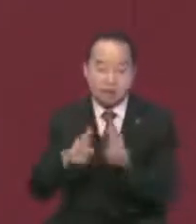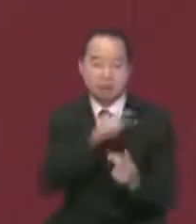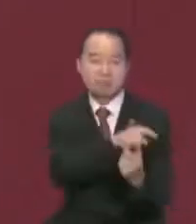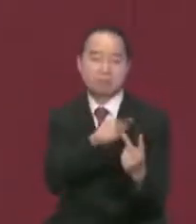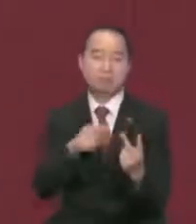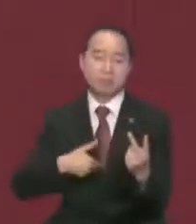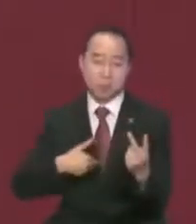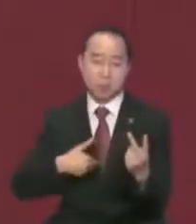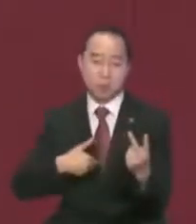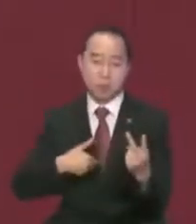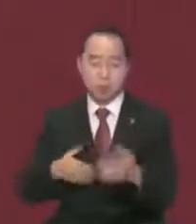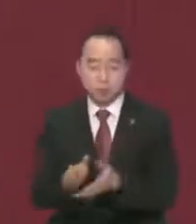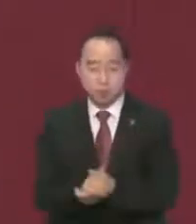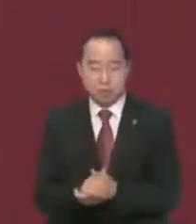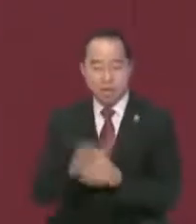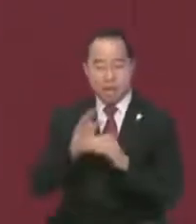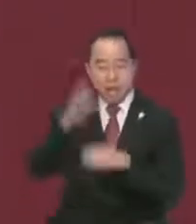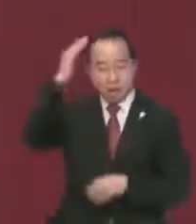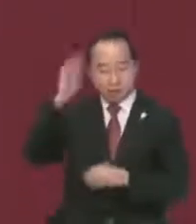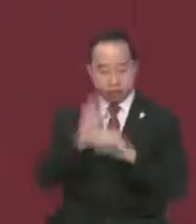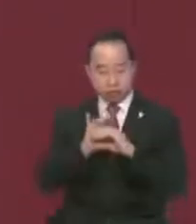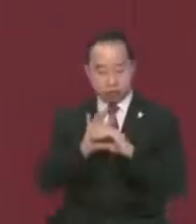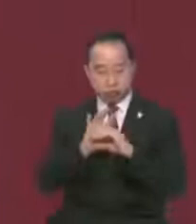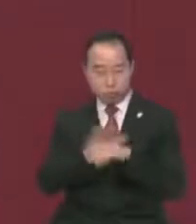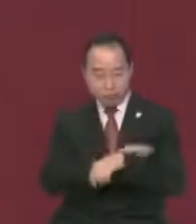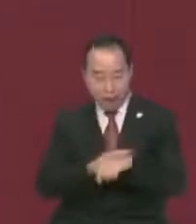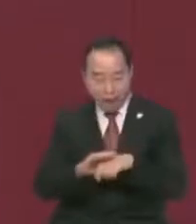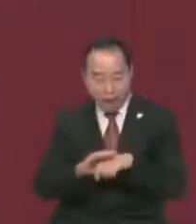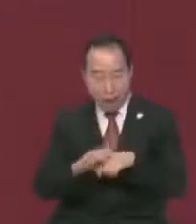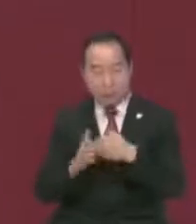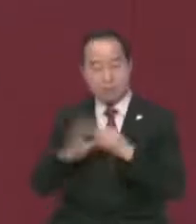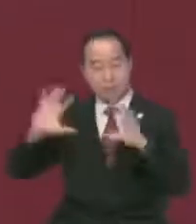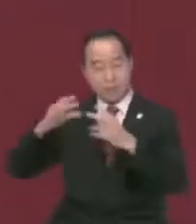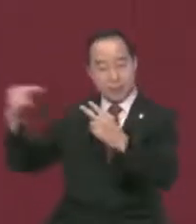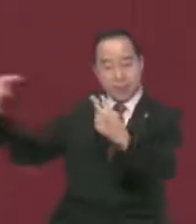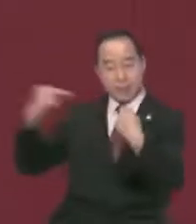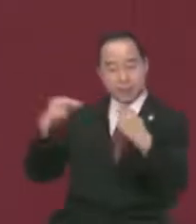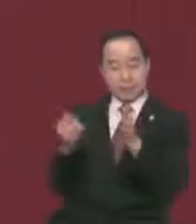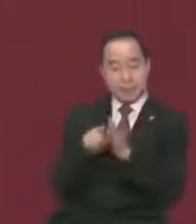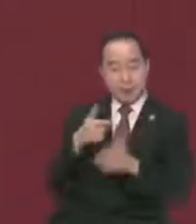K-방역으로 세계의 신뢰가 높아진 바이오 헬스 산업도 유망합니다.